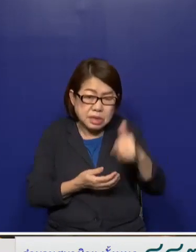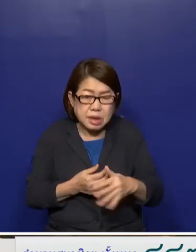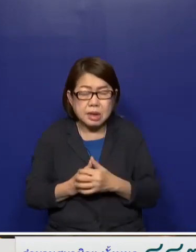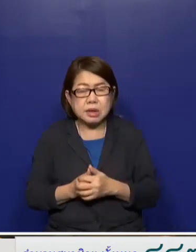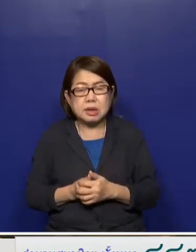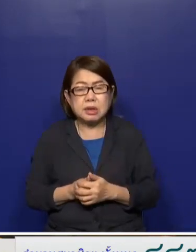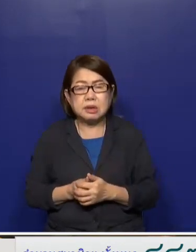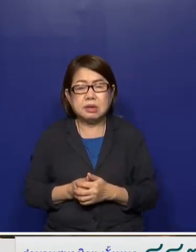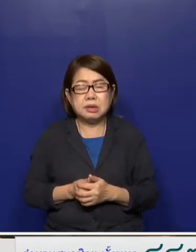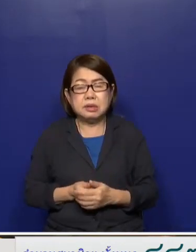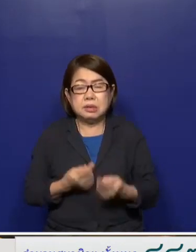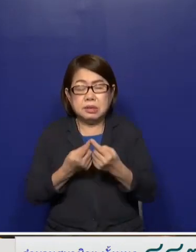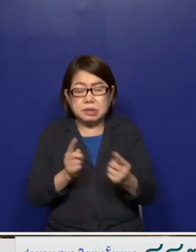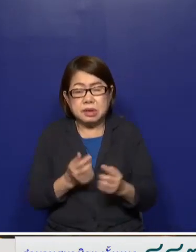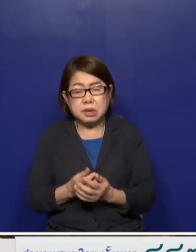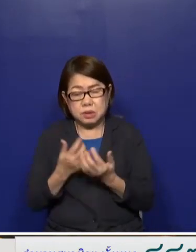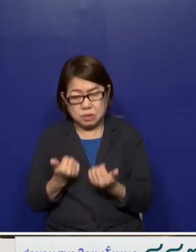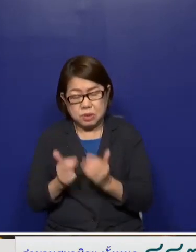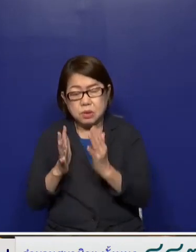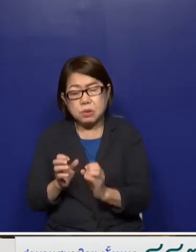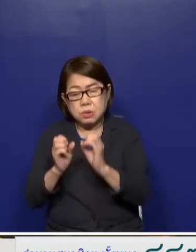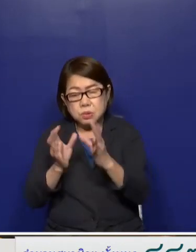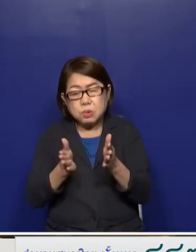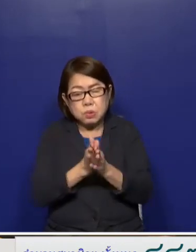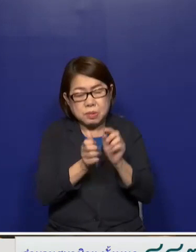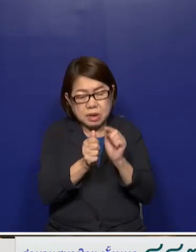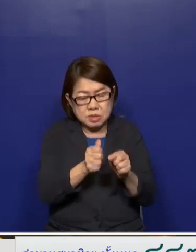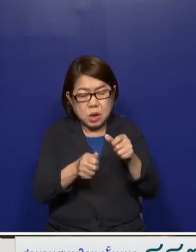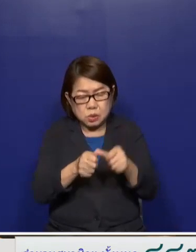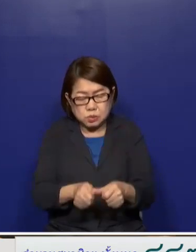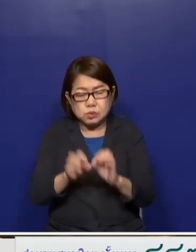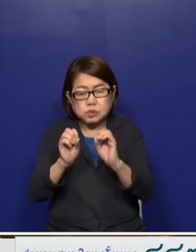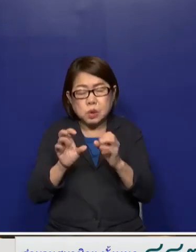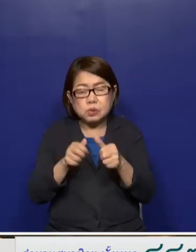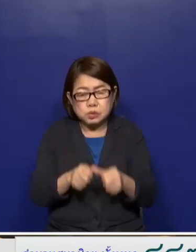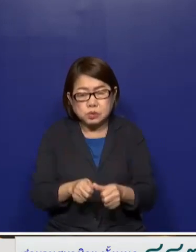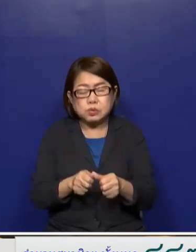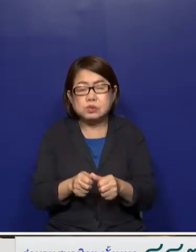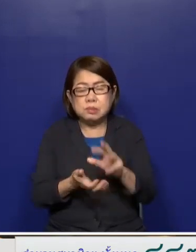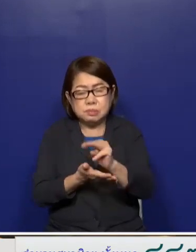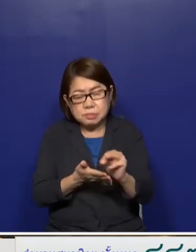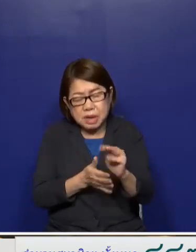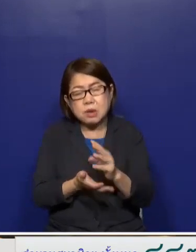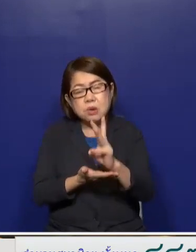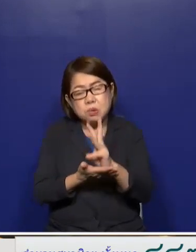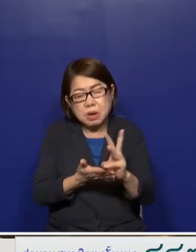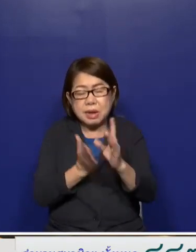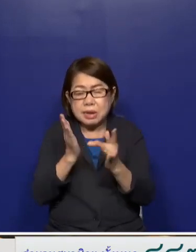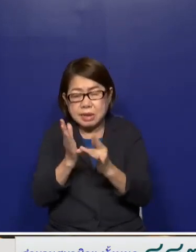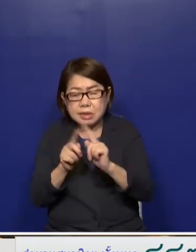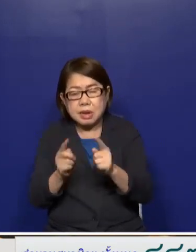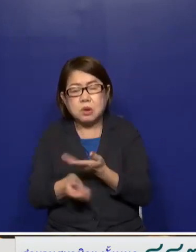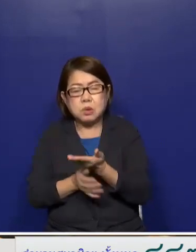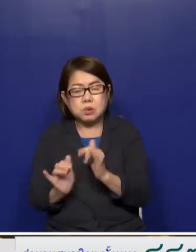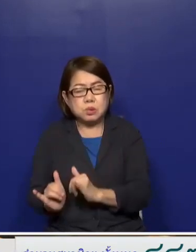าที่ครูหรืออาจารย์ผู้สอนในสถาบันหรือวิทยาลัยอาชีวะวิทยาลัยเทคนิคทั้งหลายขอย้ายไป